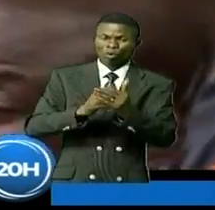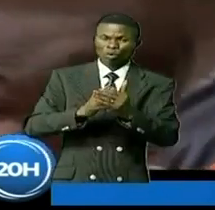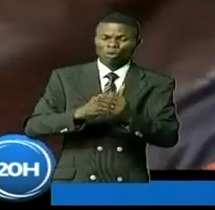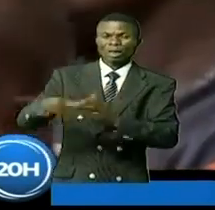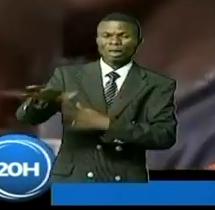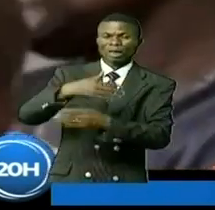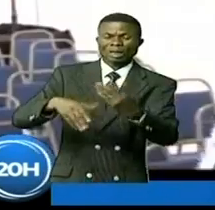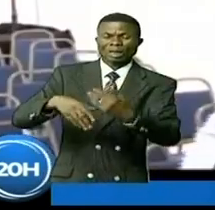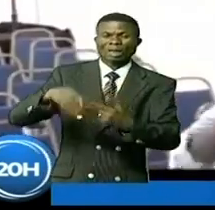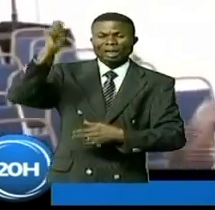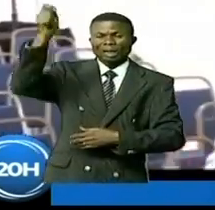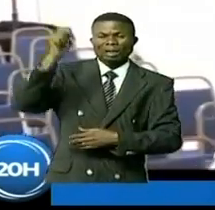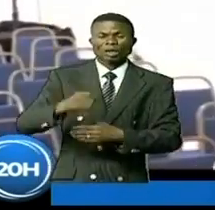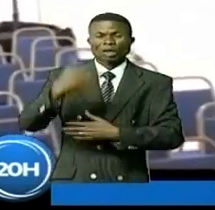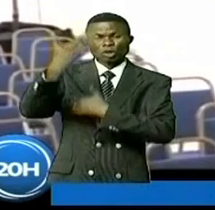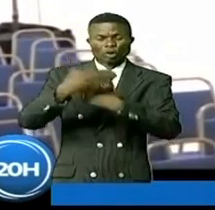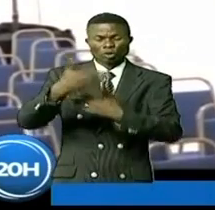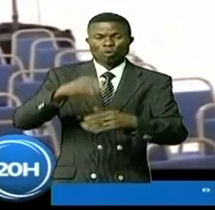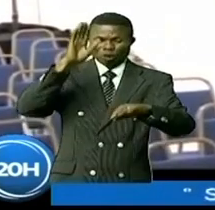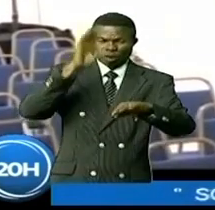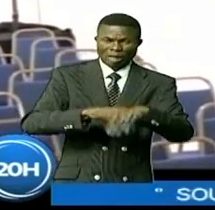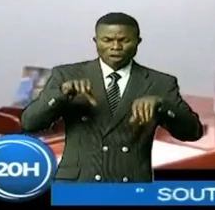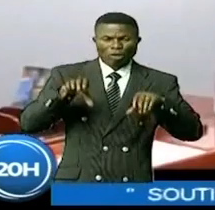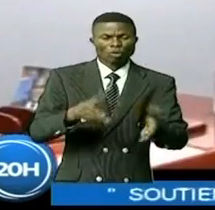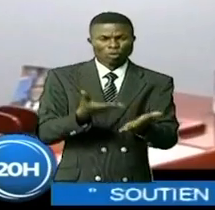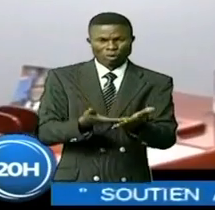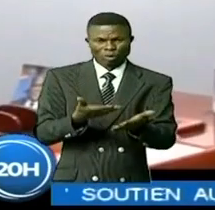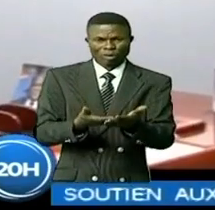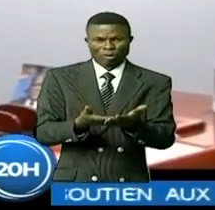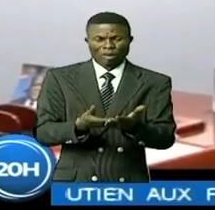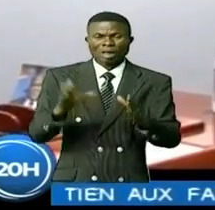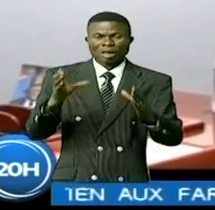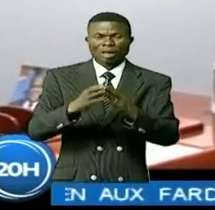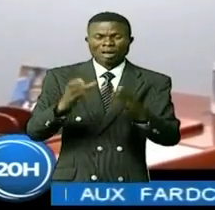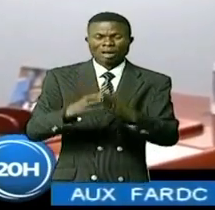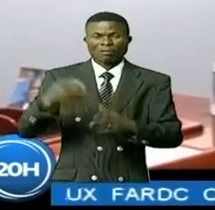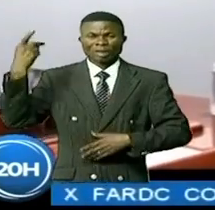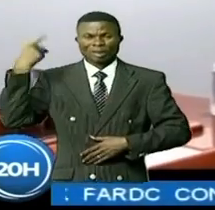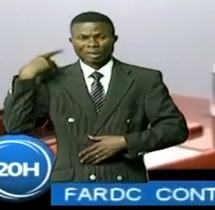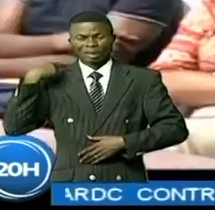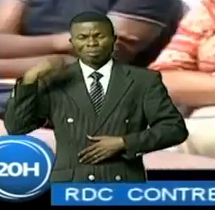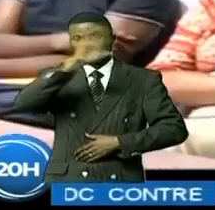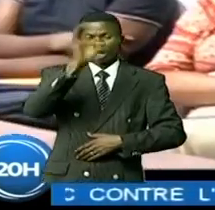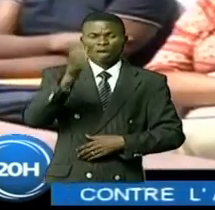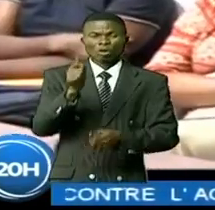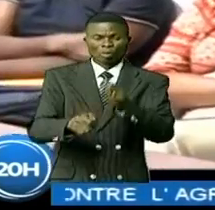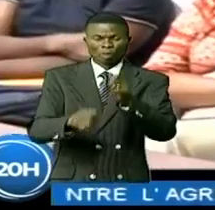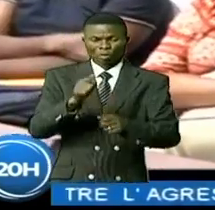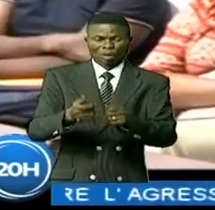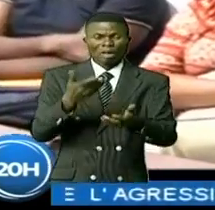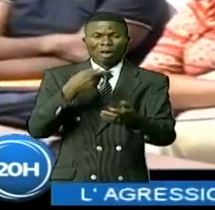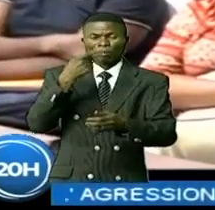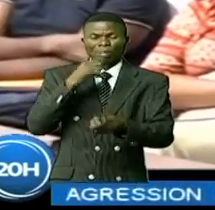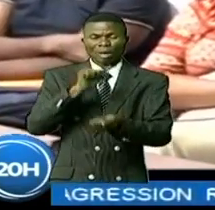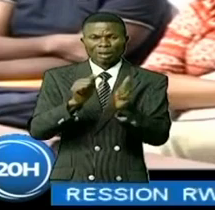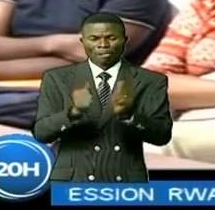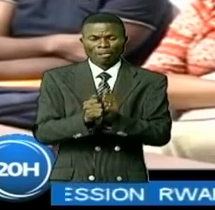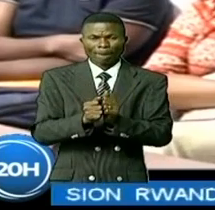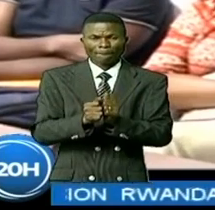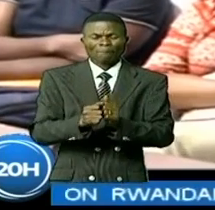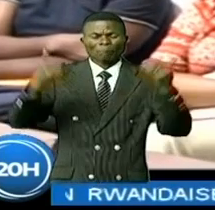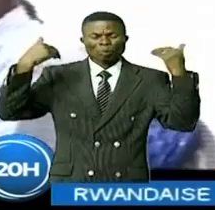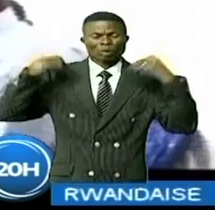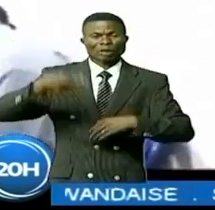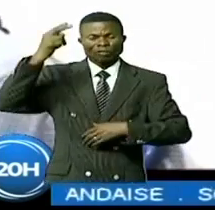l'armée rwandaise en République démocratique du Congo. Avec les notables de cette commune, il était question pour ces hauts cadres de